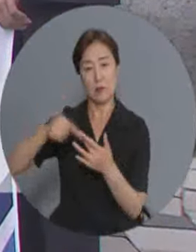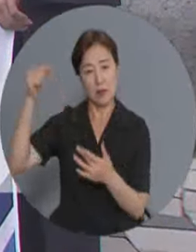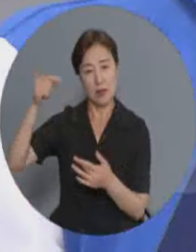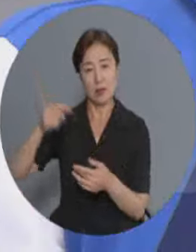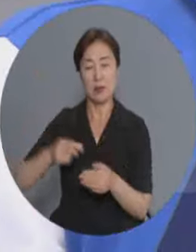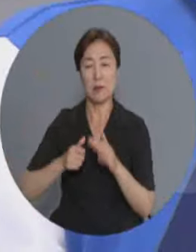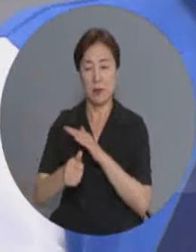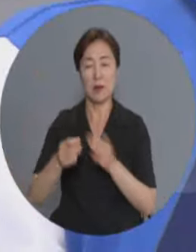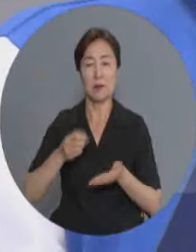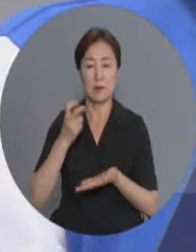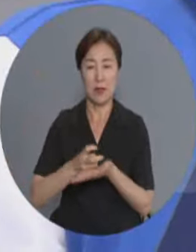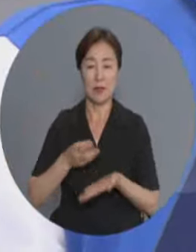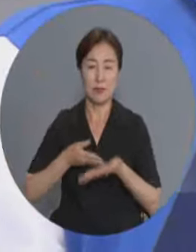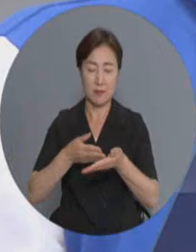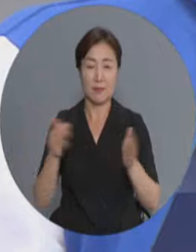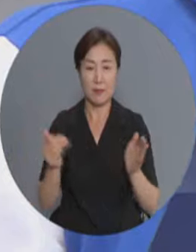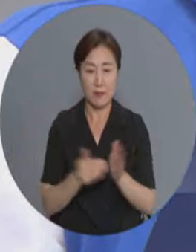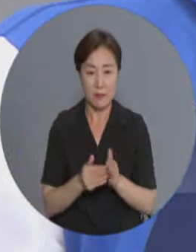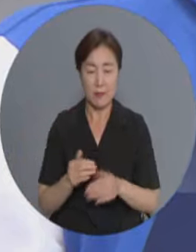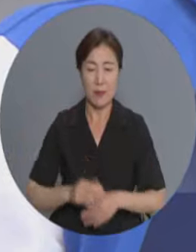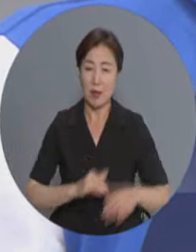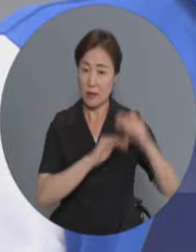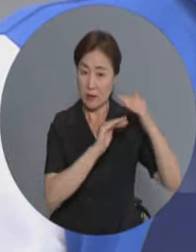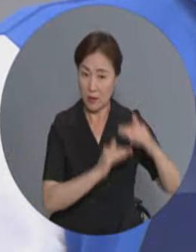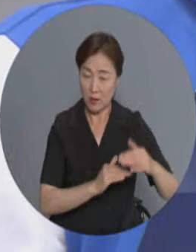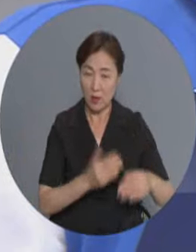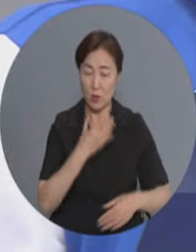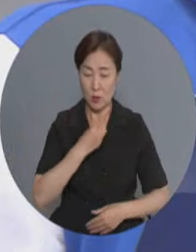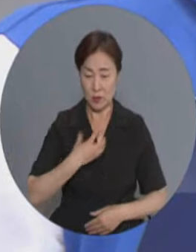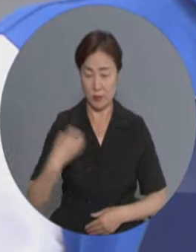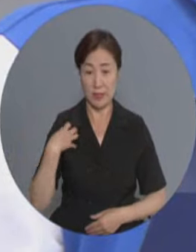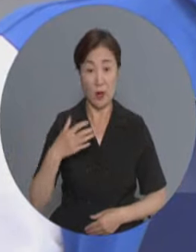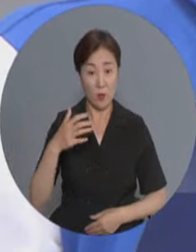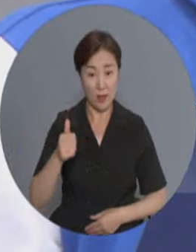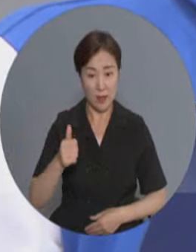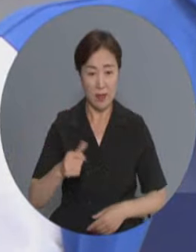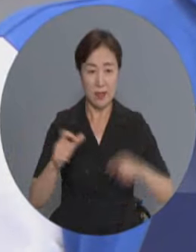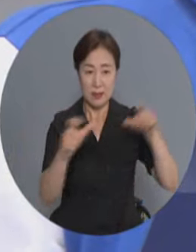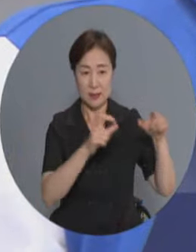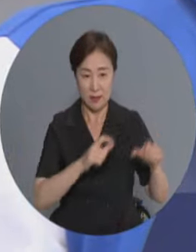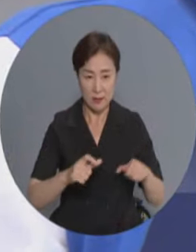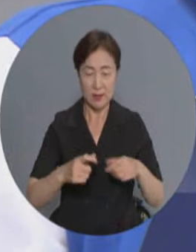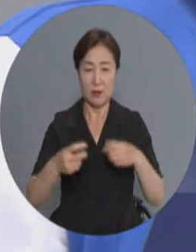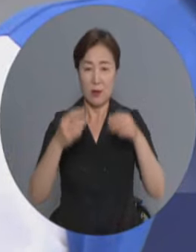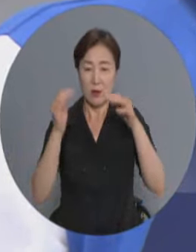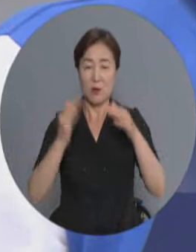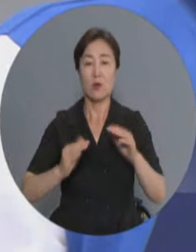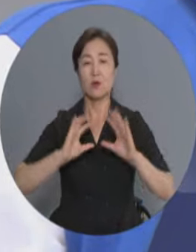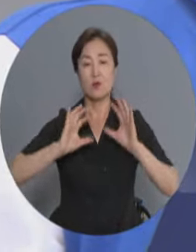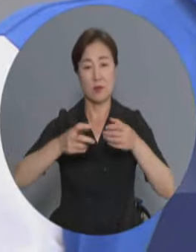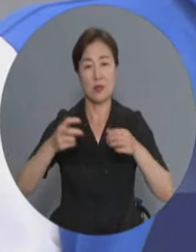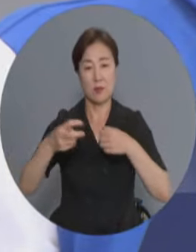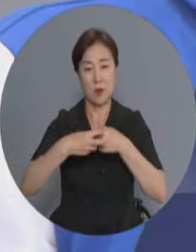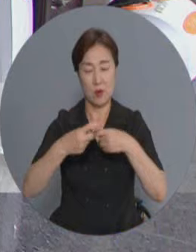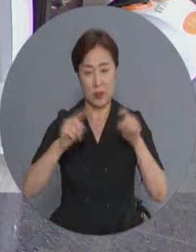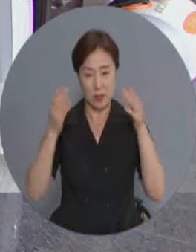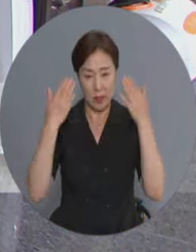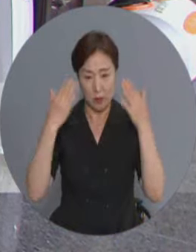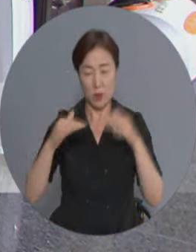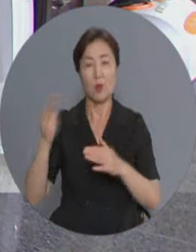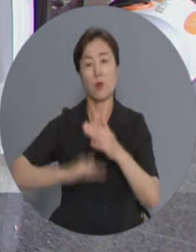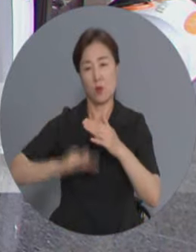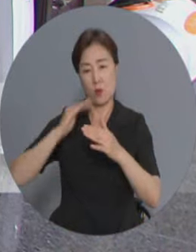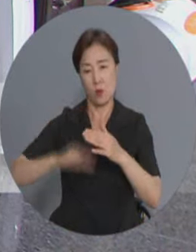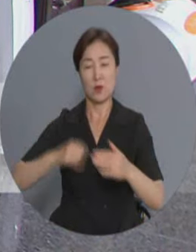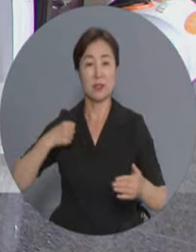대표 발의했습니다. 해당 법안은 보건복지부 장관이 시도별로 국립의대를 공공의대로 지정하면